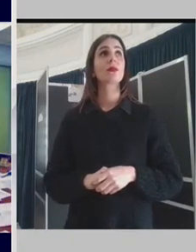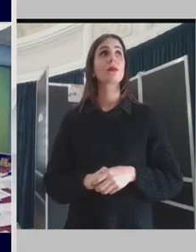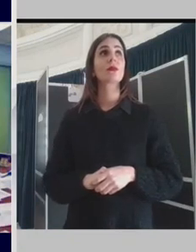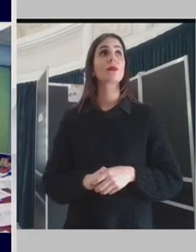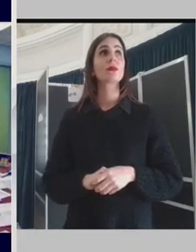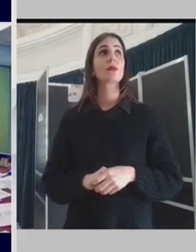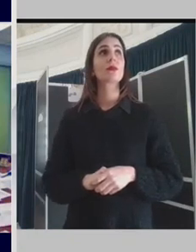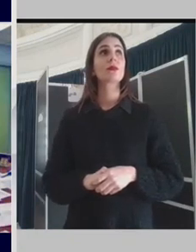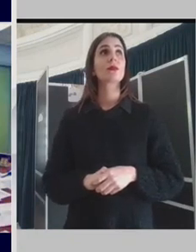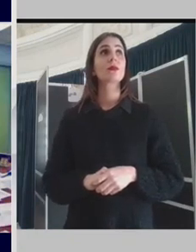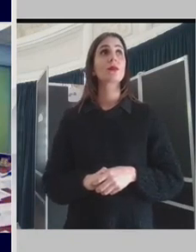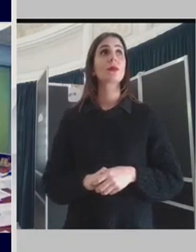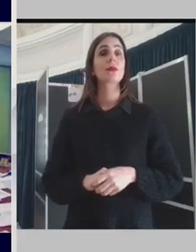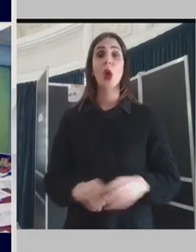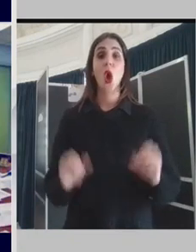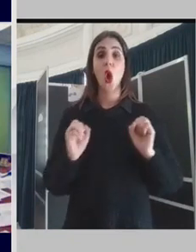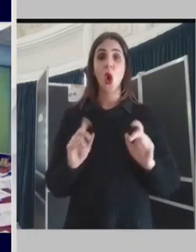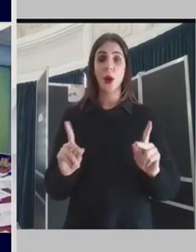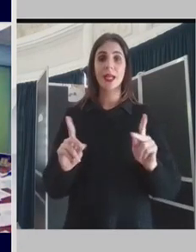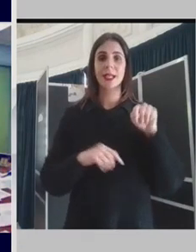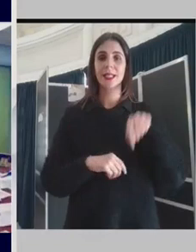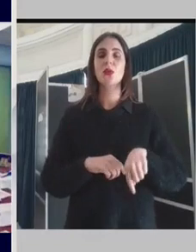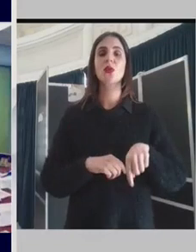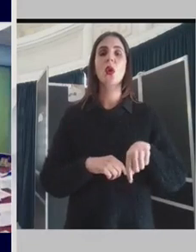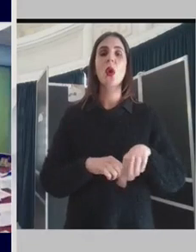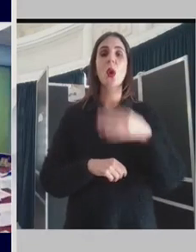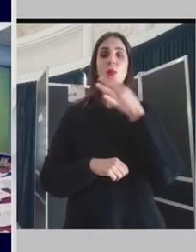Dovrebbe apparire un... Ok, dovrebbe essere aperto. Provi a parlare.